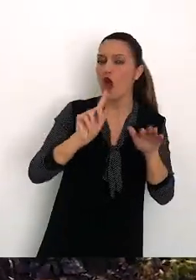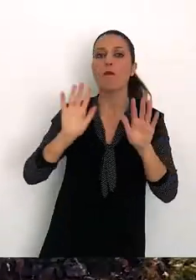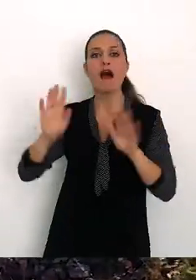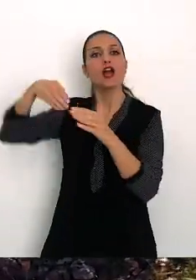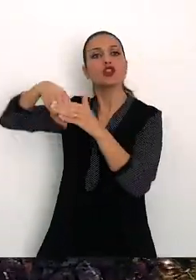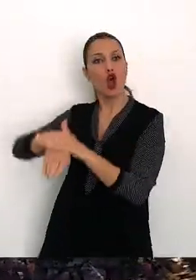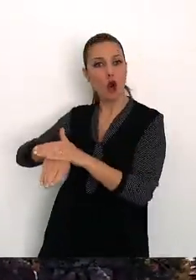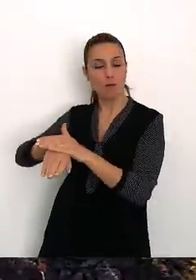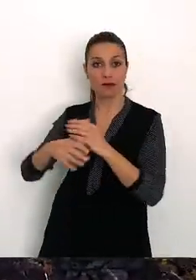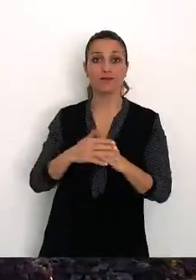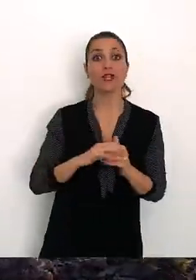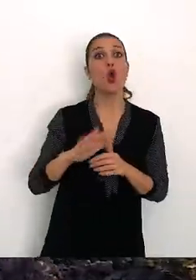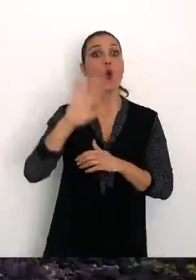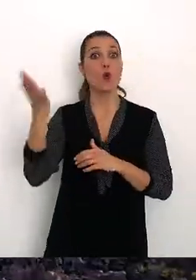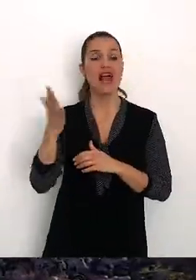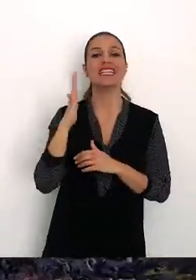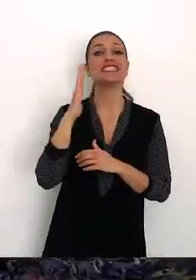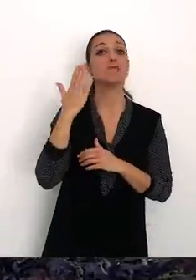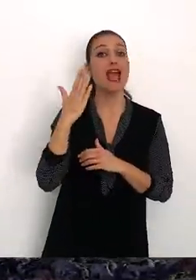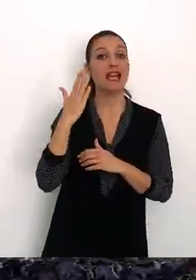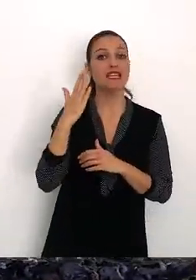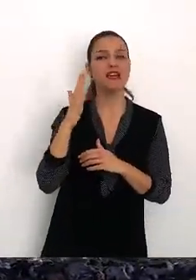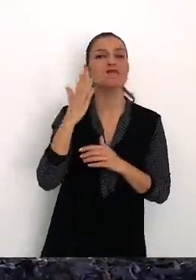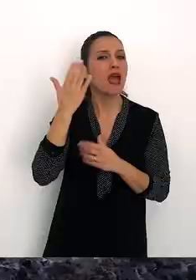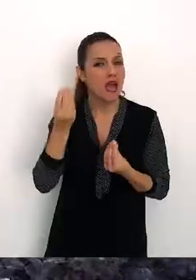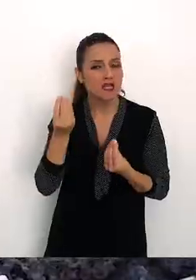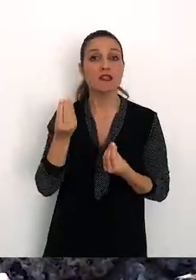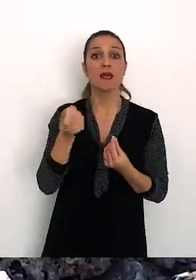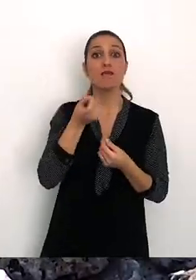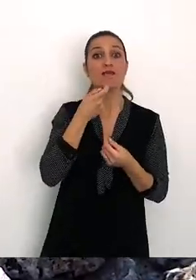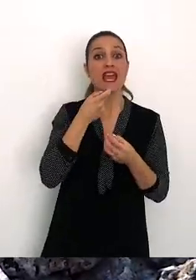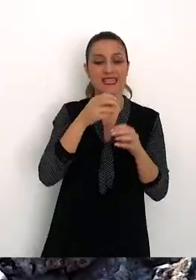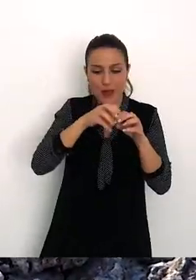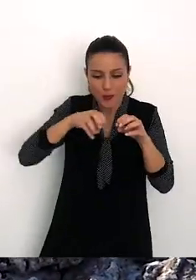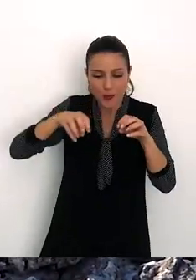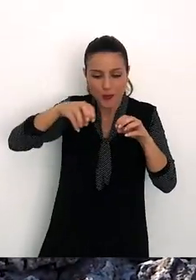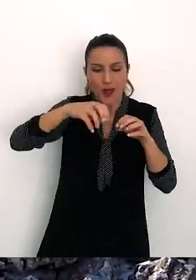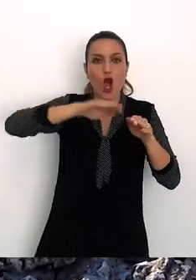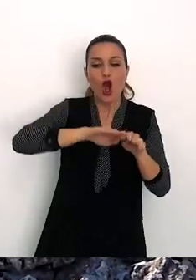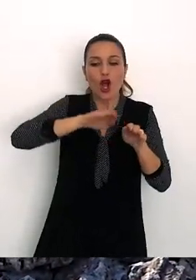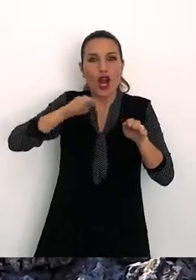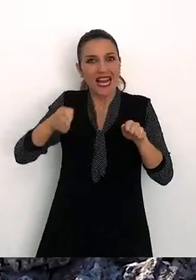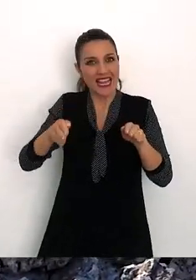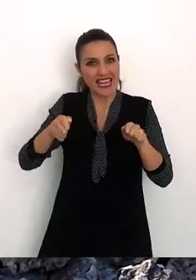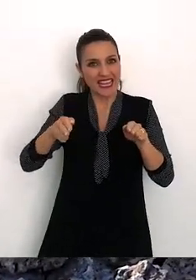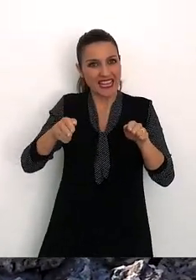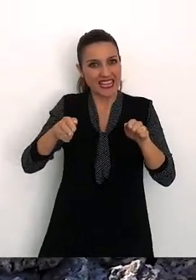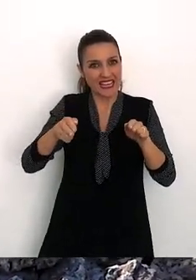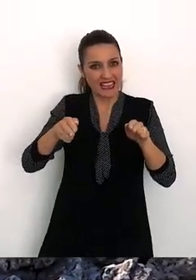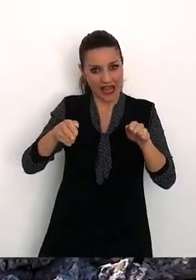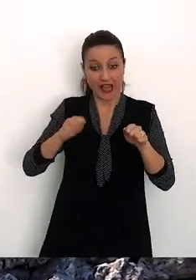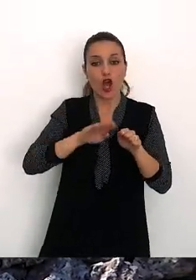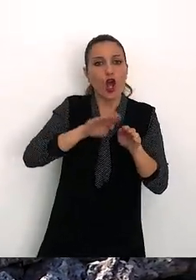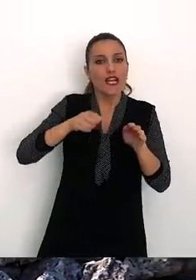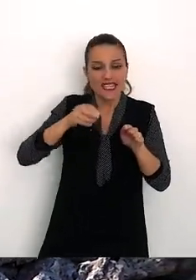La terza testimonianza del megalitismo salentino sono le Specchie, che sono delle collinette di pietra ammassate nei punti più elevati